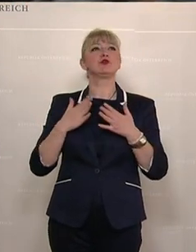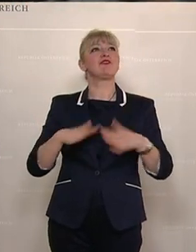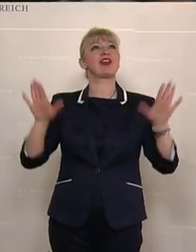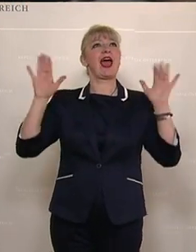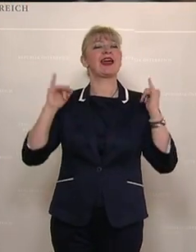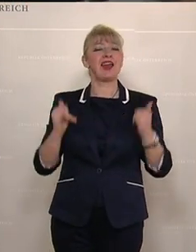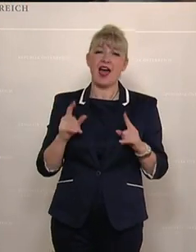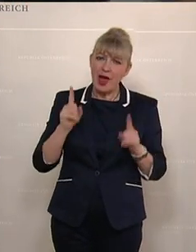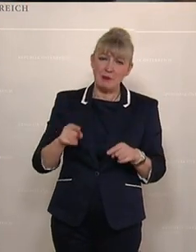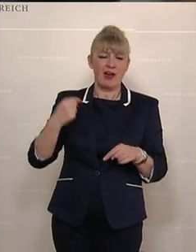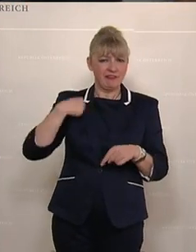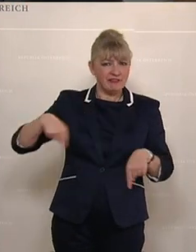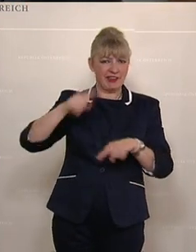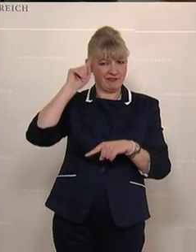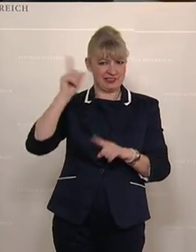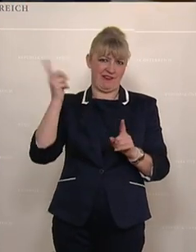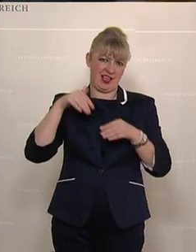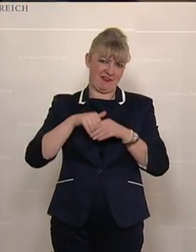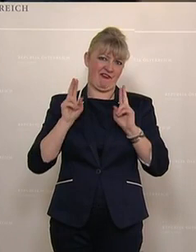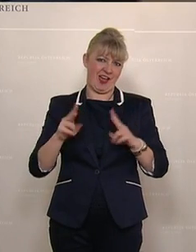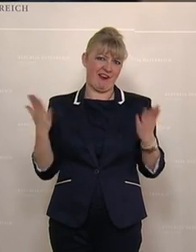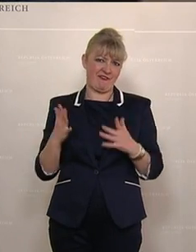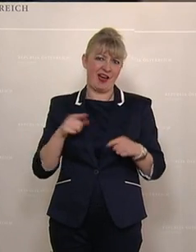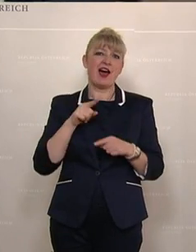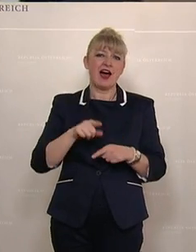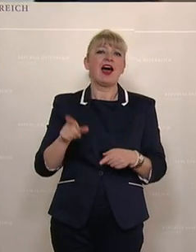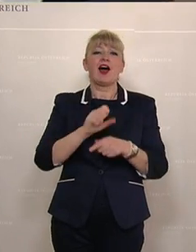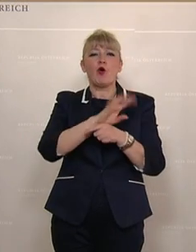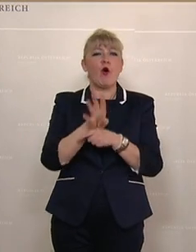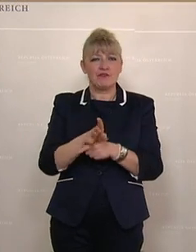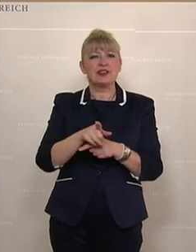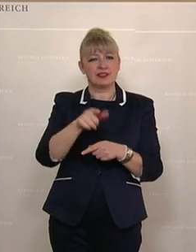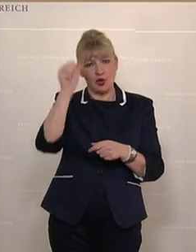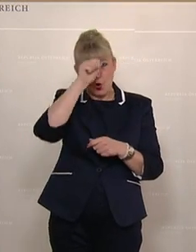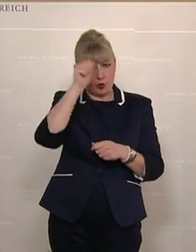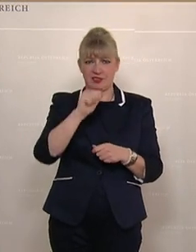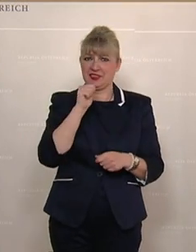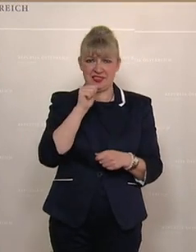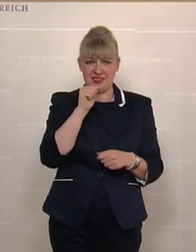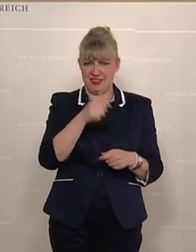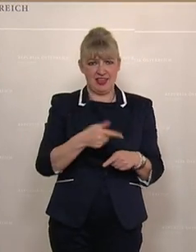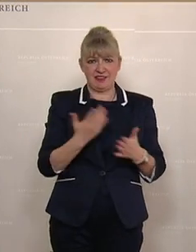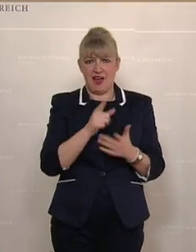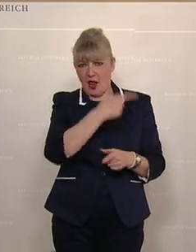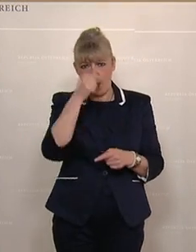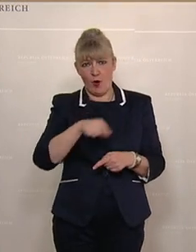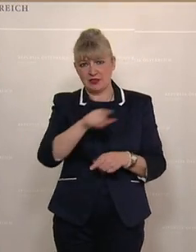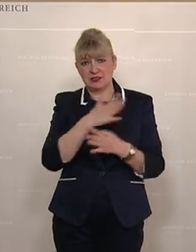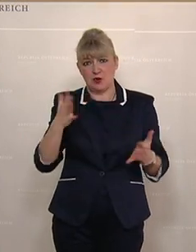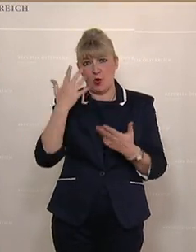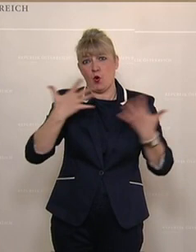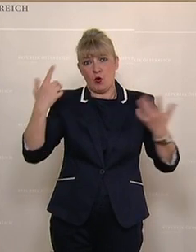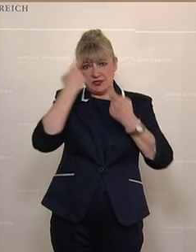wissen, was in Wahrheit los ist. Dort sind keine Corona-Leugner, Covidioten. Dort sind Eltern, die sich wahnsinnige Sorgen um ihre Kinder